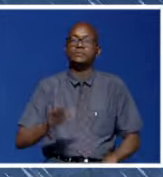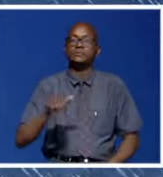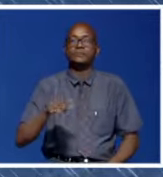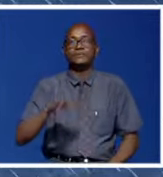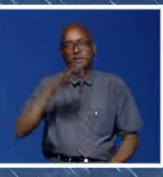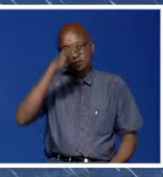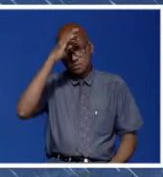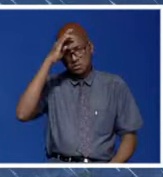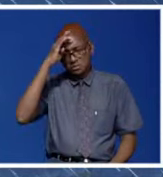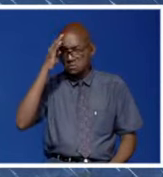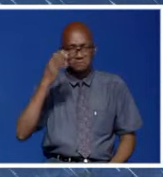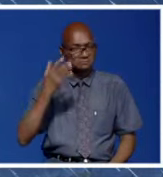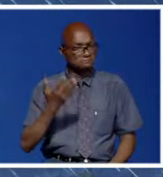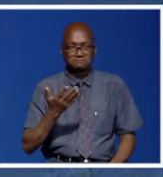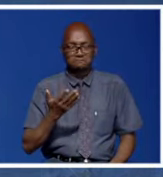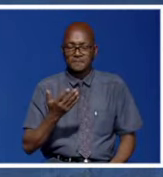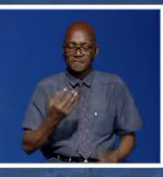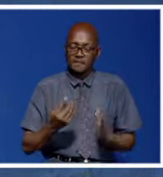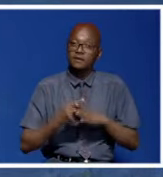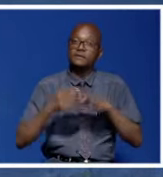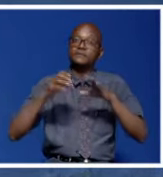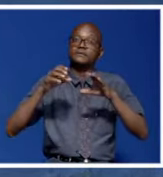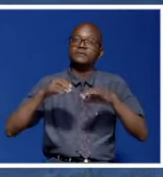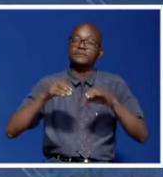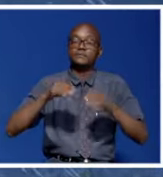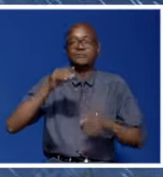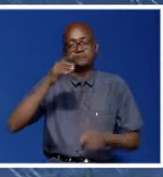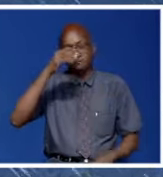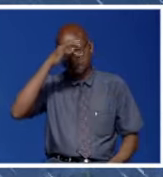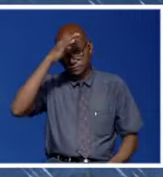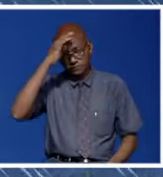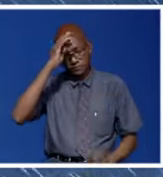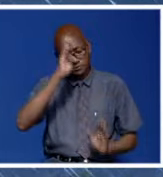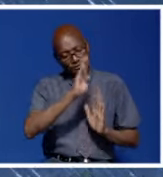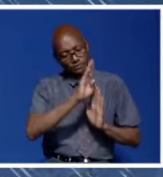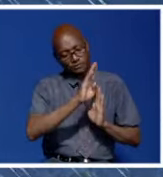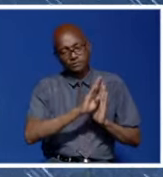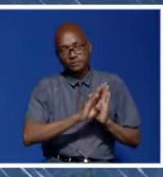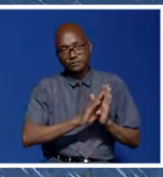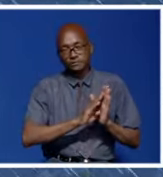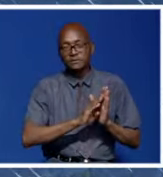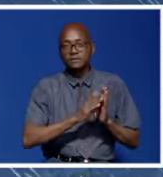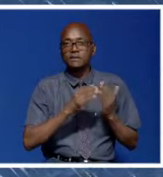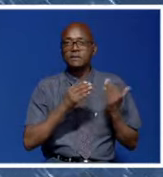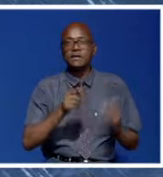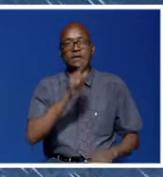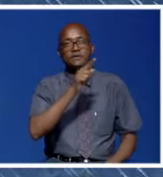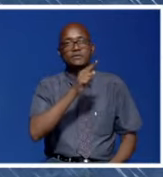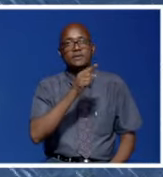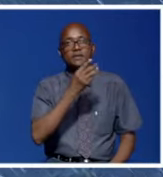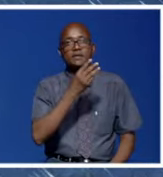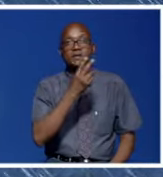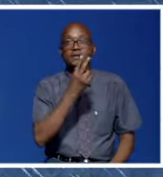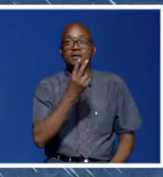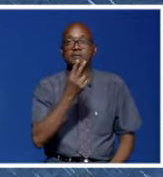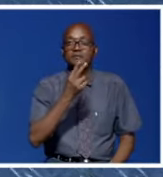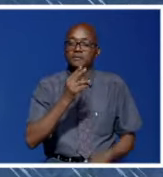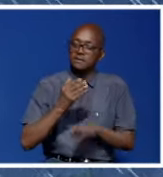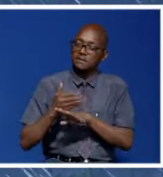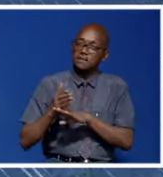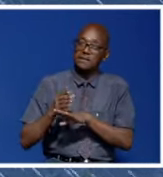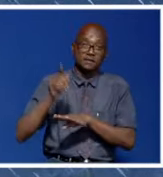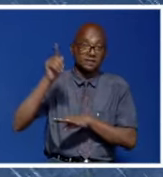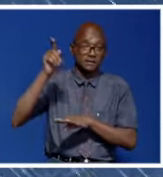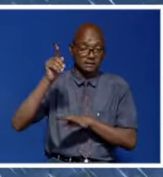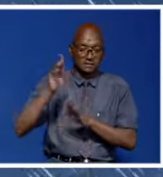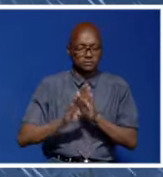si kali sana katika maeneo mengi kutokana na hali ya mvua, joto limepungua katika maeneo mengi ya nje, ambapo nyuzi joto 32 katika mji wa Tanga ndio kiwango